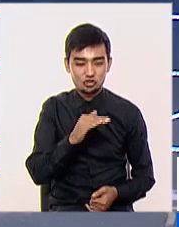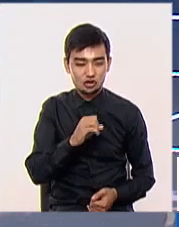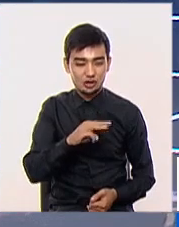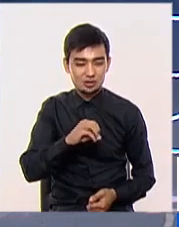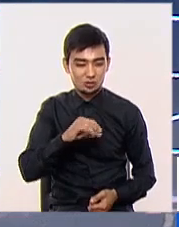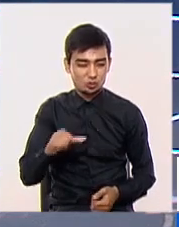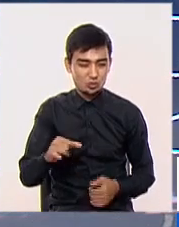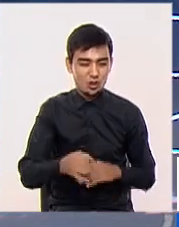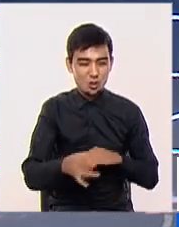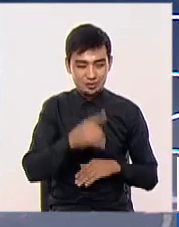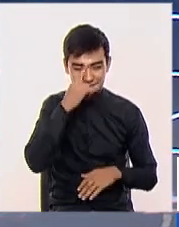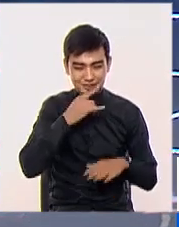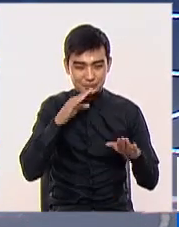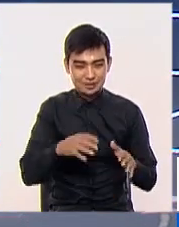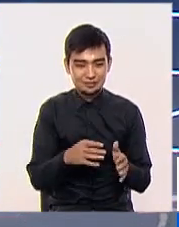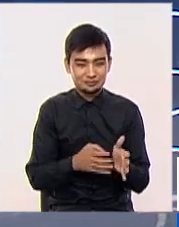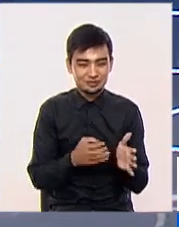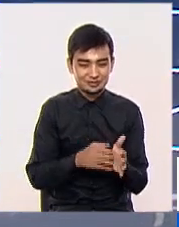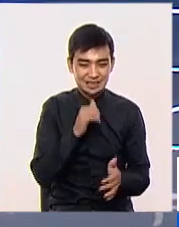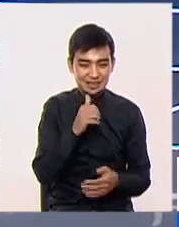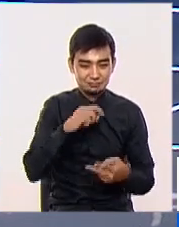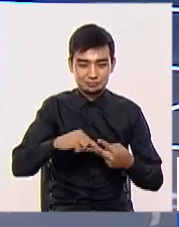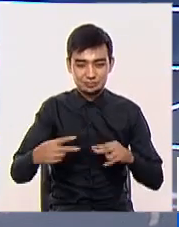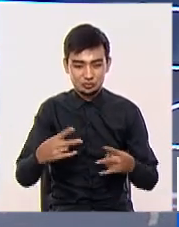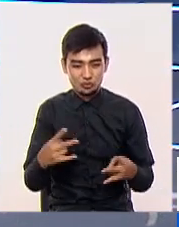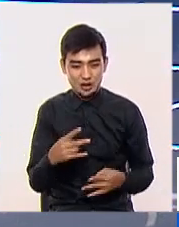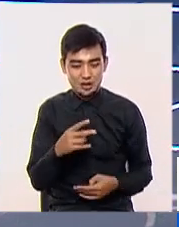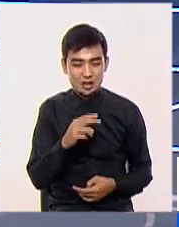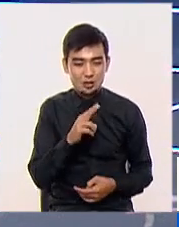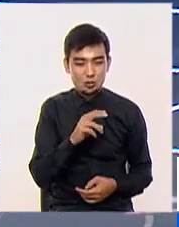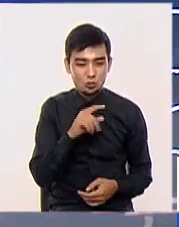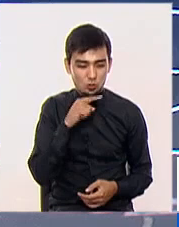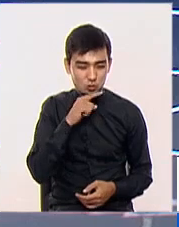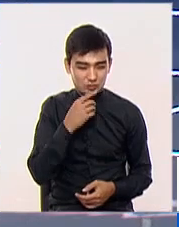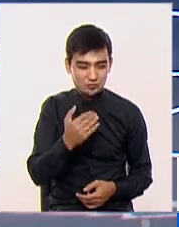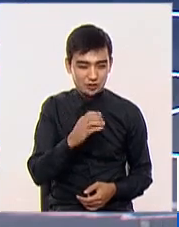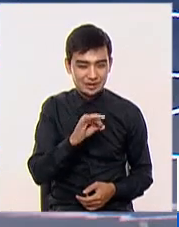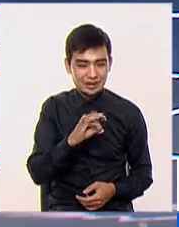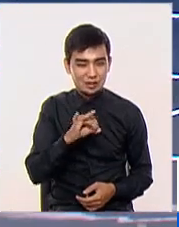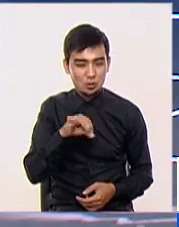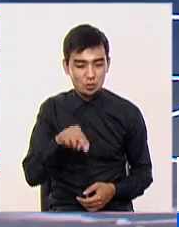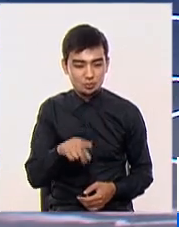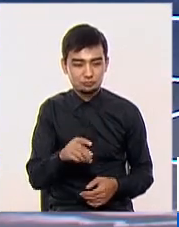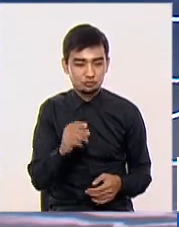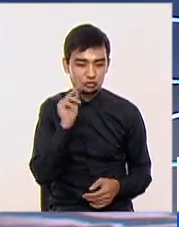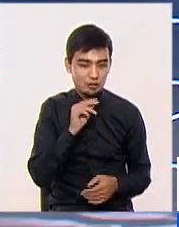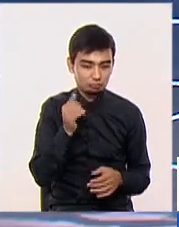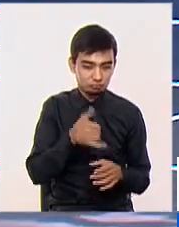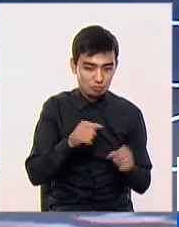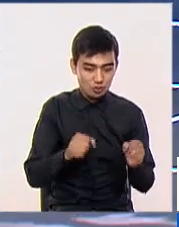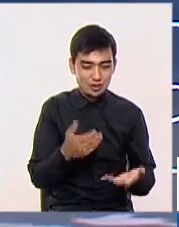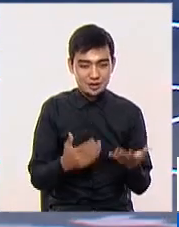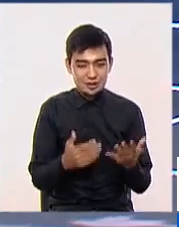области Казахстана предлагают заменить дефицитный сахар кукурузным сиропом. Такой продукт можно добавлять не только в чай, но и использовать в